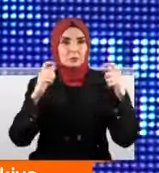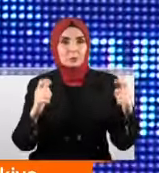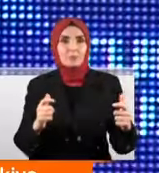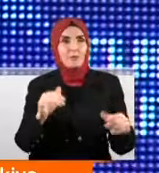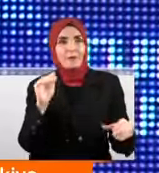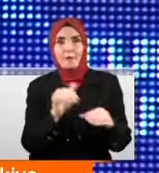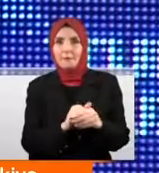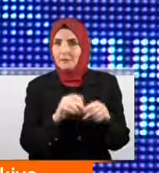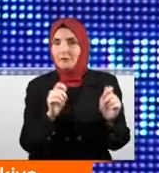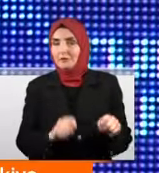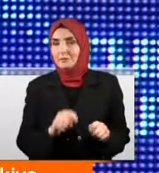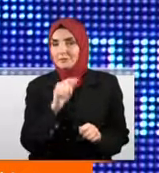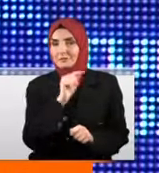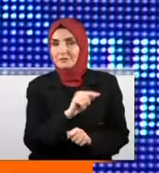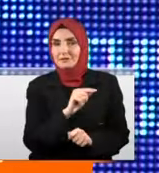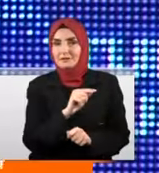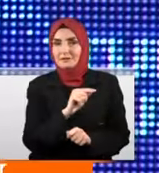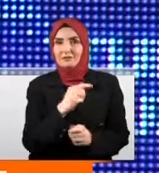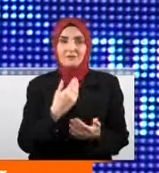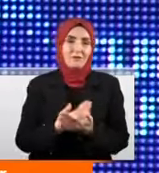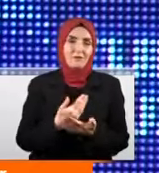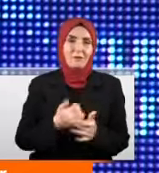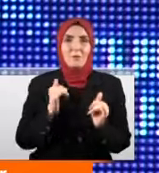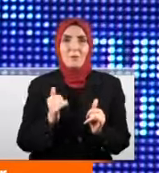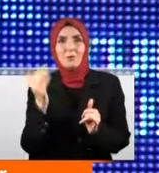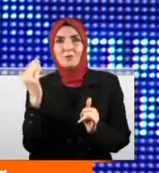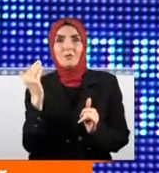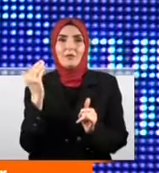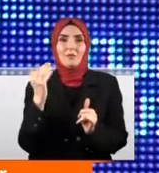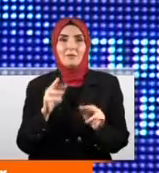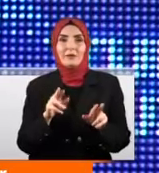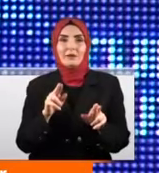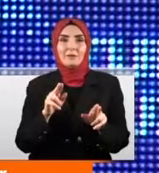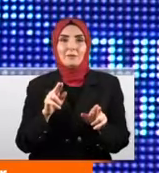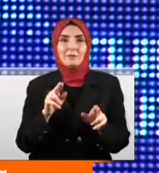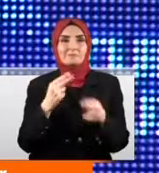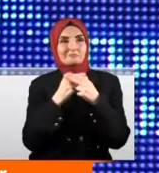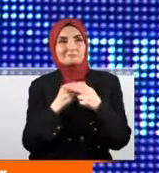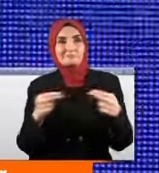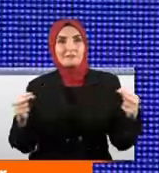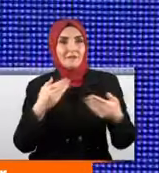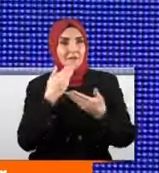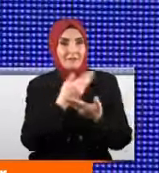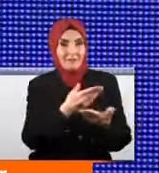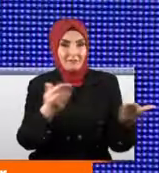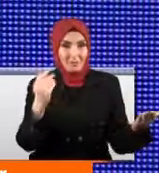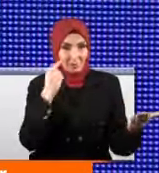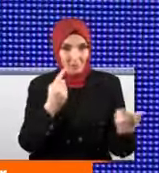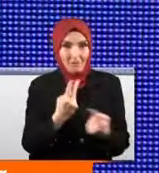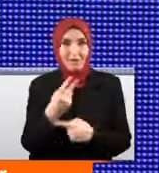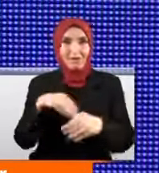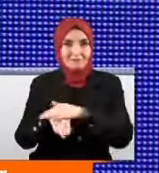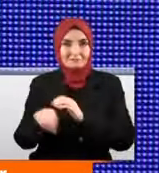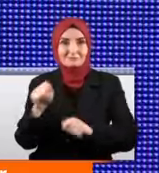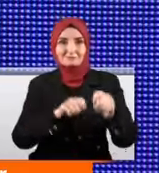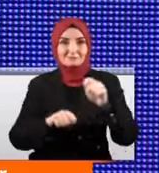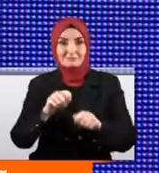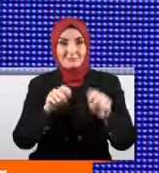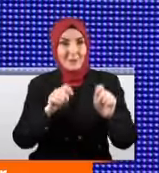Battık, bittik senaryolarıyla yatırımcı korkutuldu. Bu furyaya